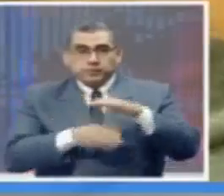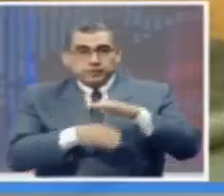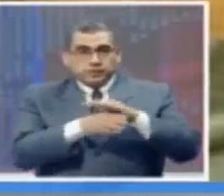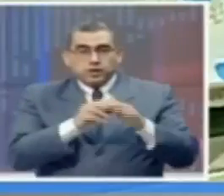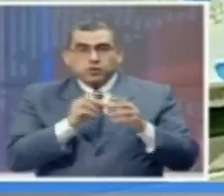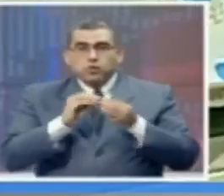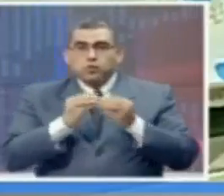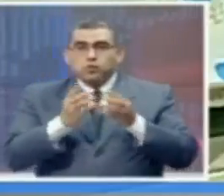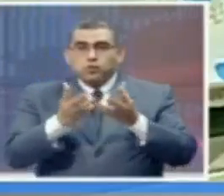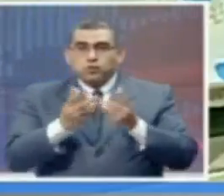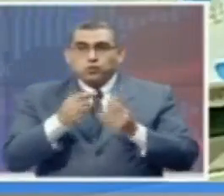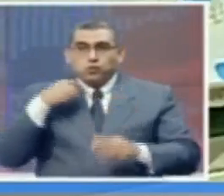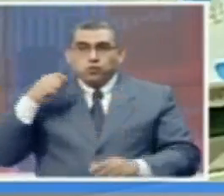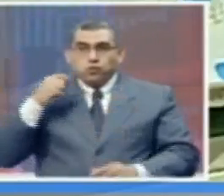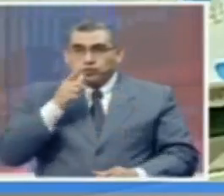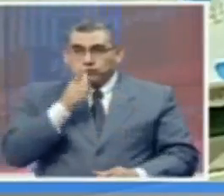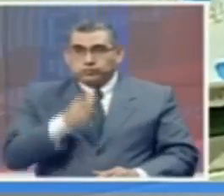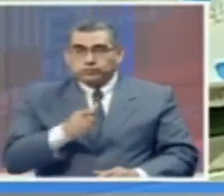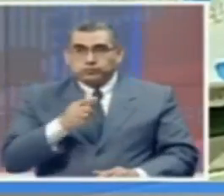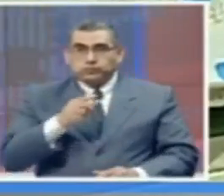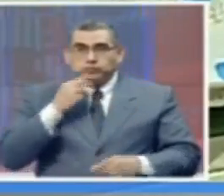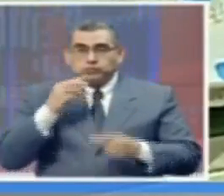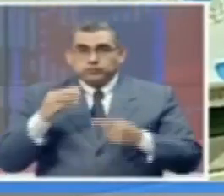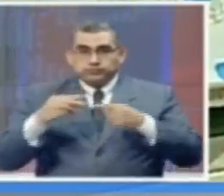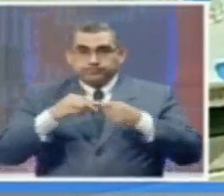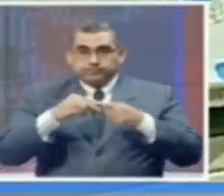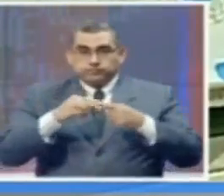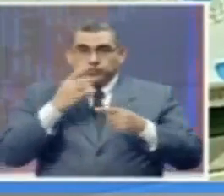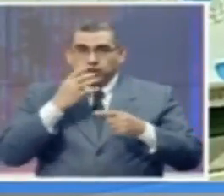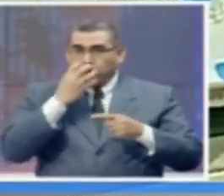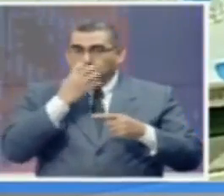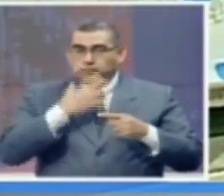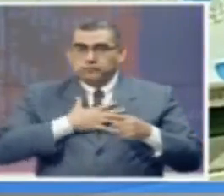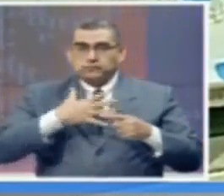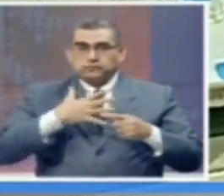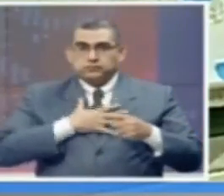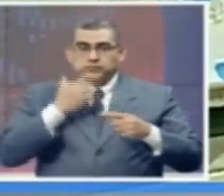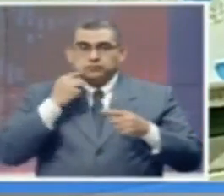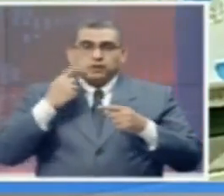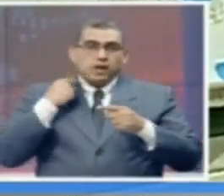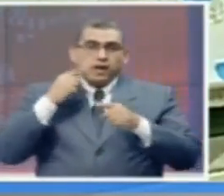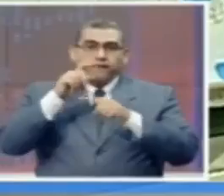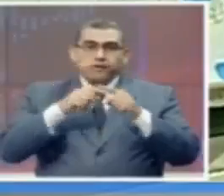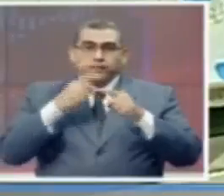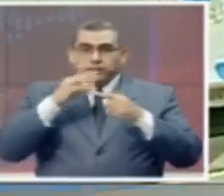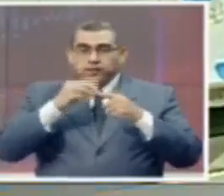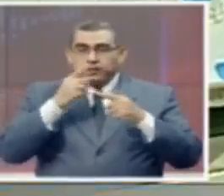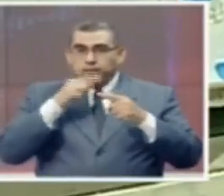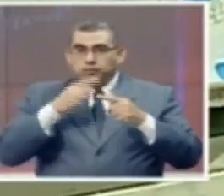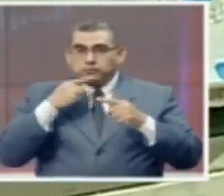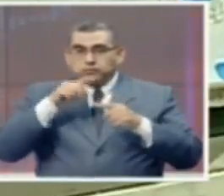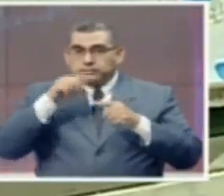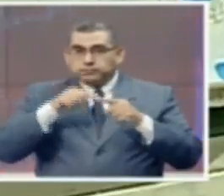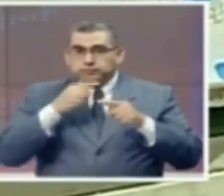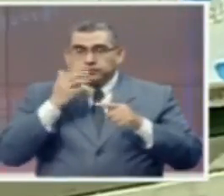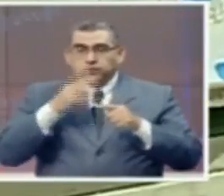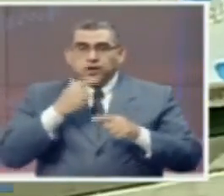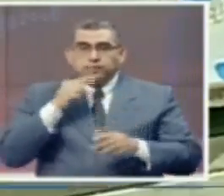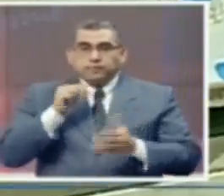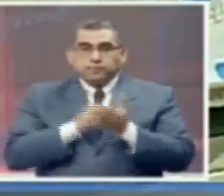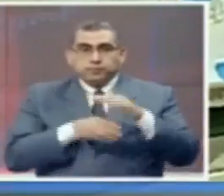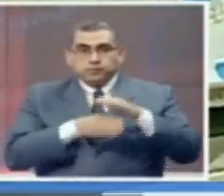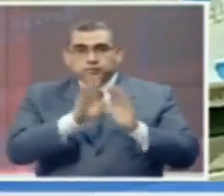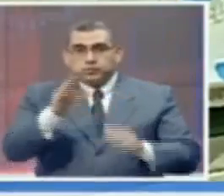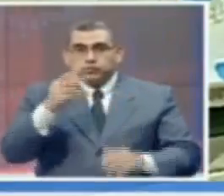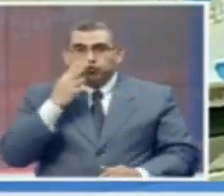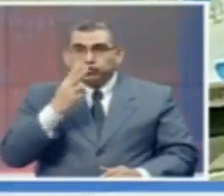المنزلي. الوزارة وفرت لنا جهاز اسمه الأكسوميتر. الأكسوميتر ده بيقيس نسبة الأكسجين في الدم لمتابعة حالات العزل المنزلي الإيجابي